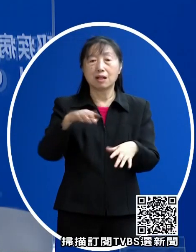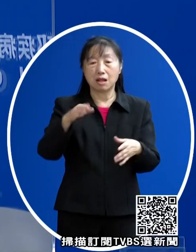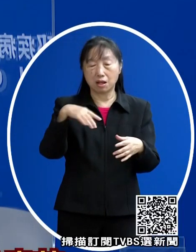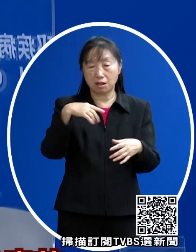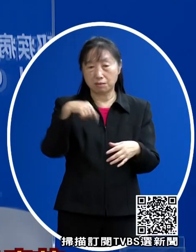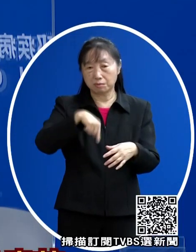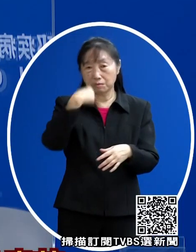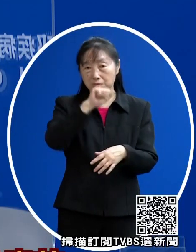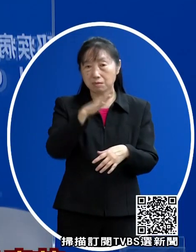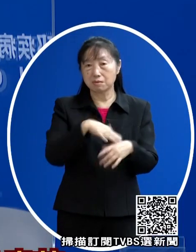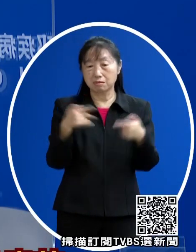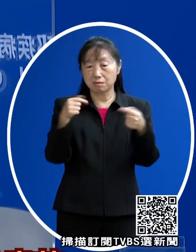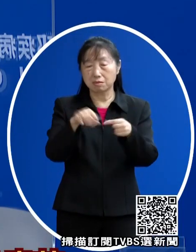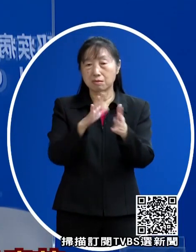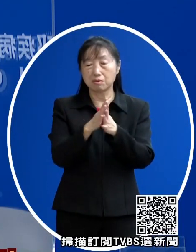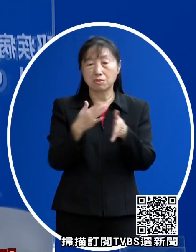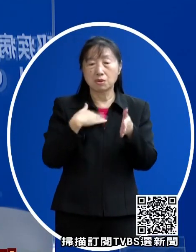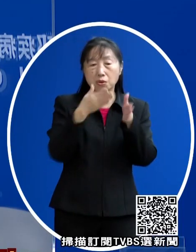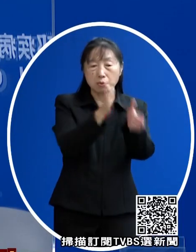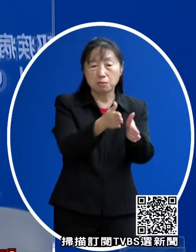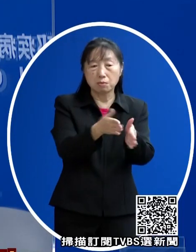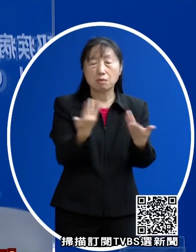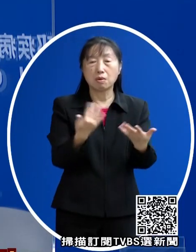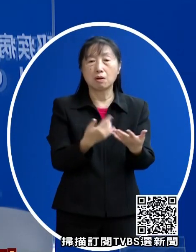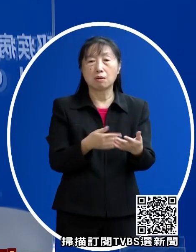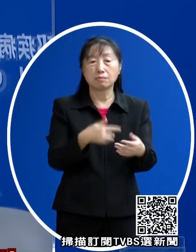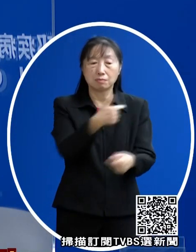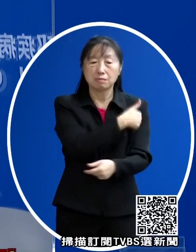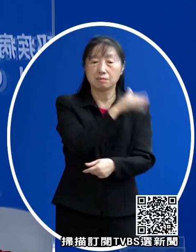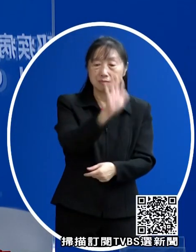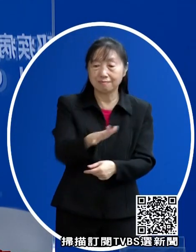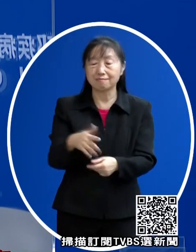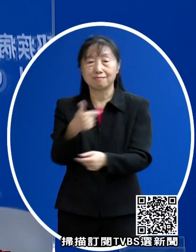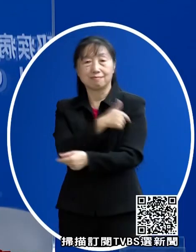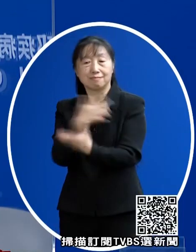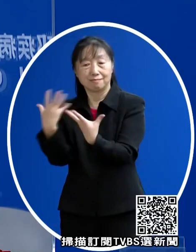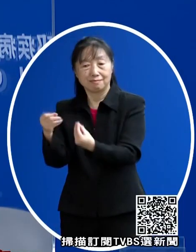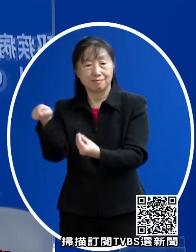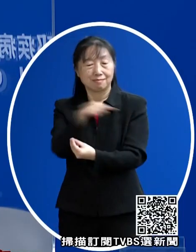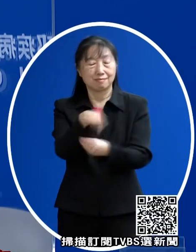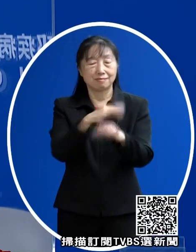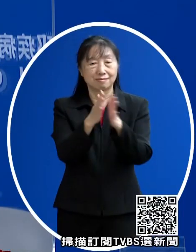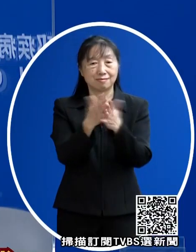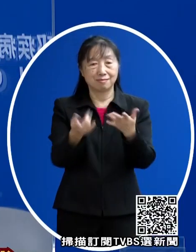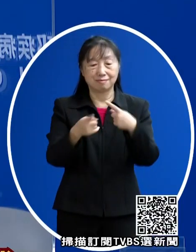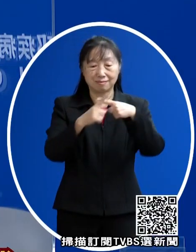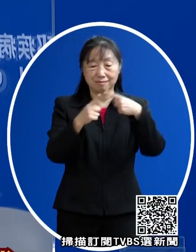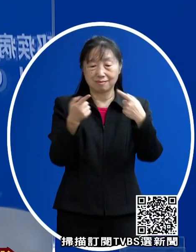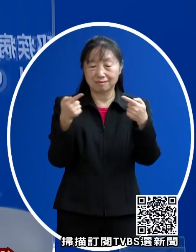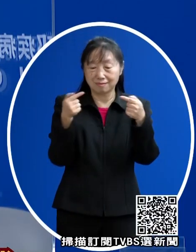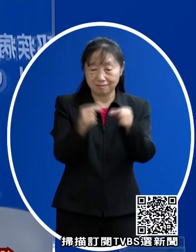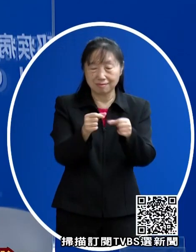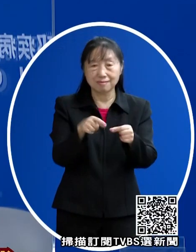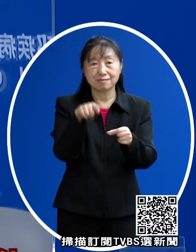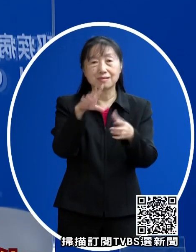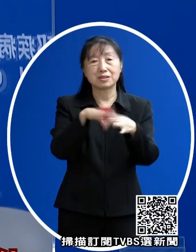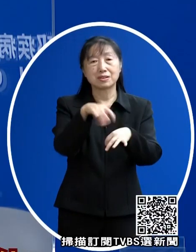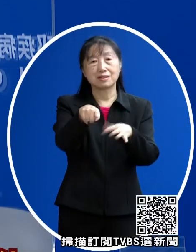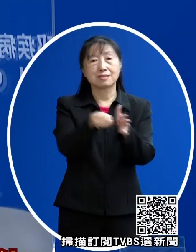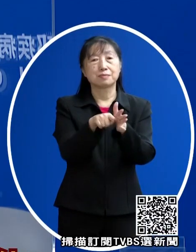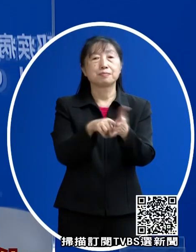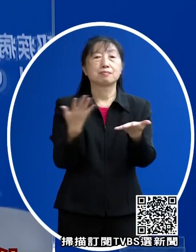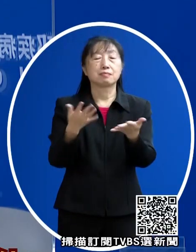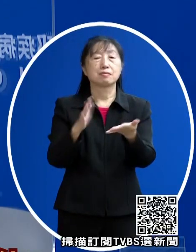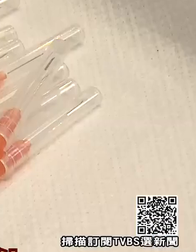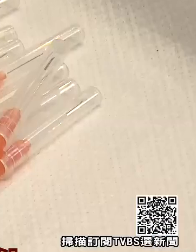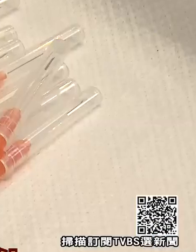追踪有打疫苗跟没有打疫苗能够发生确诊的比例都已经少非常的多，这样子就很容易造成疫苗保护力的